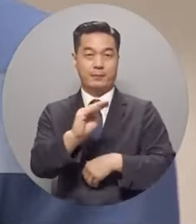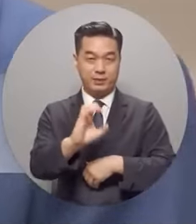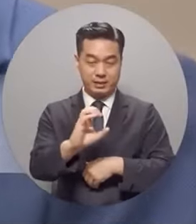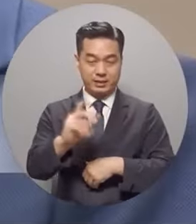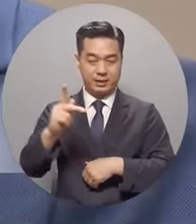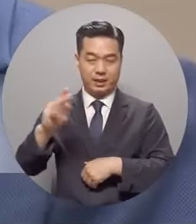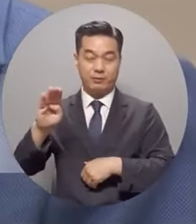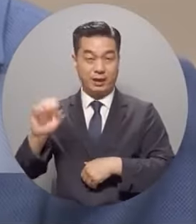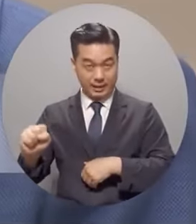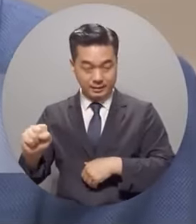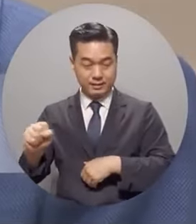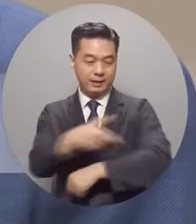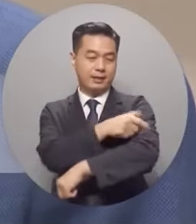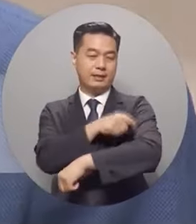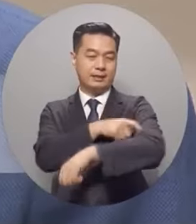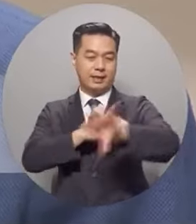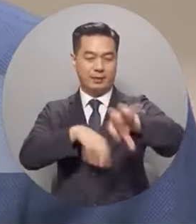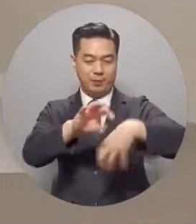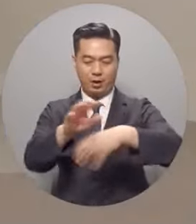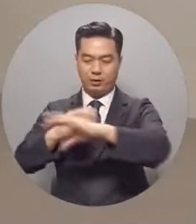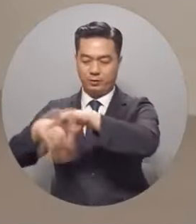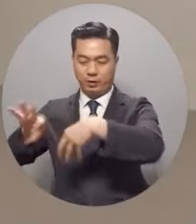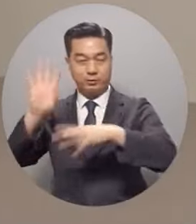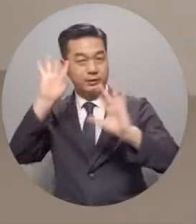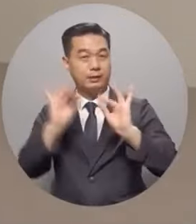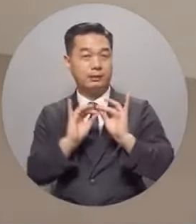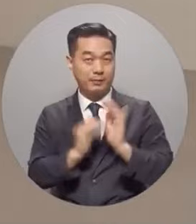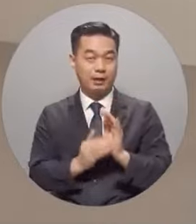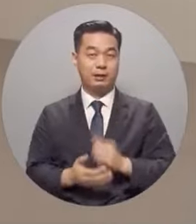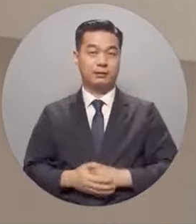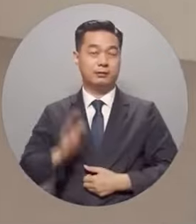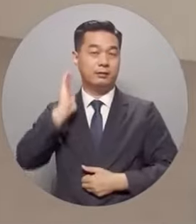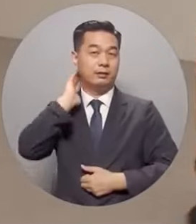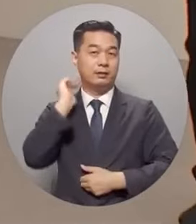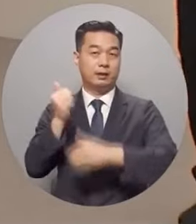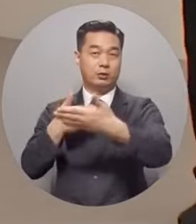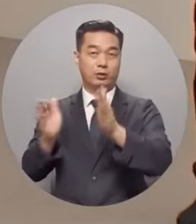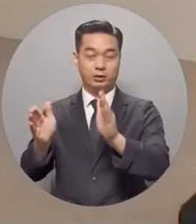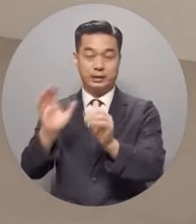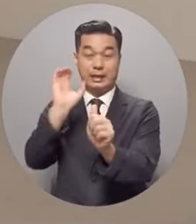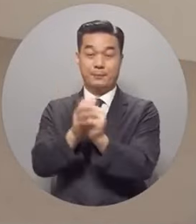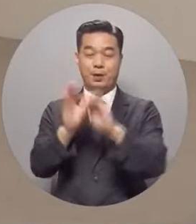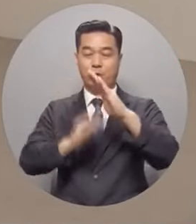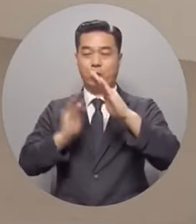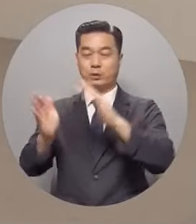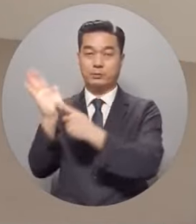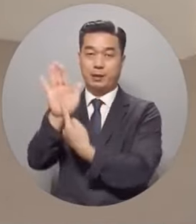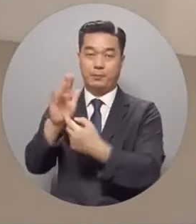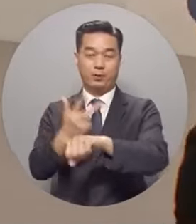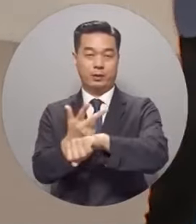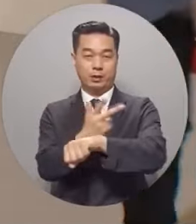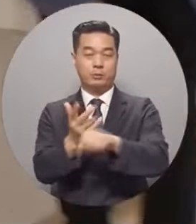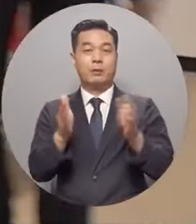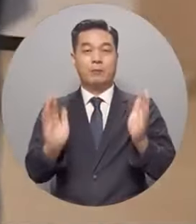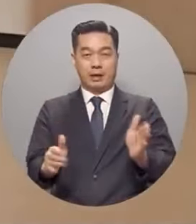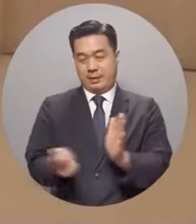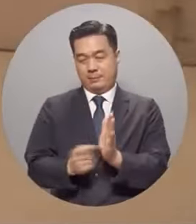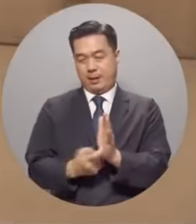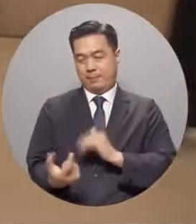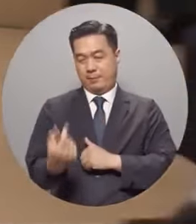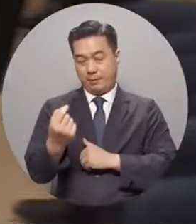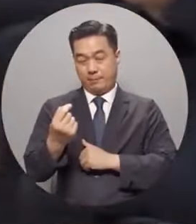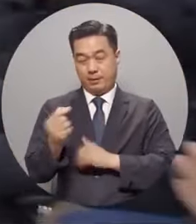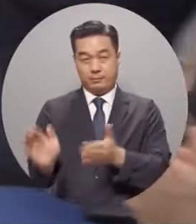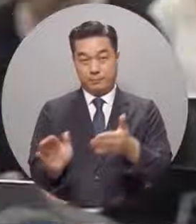KBS의 이사진 교체안을 의결했습니다. 대통령실의 임명 공식 발표 7시간 만에 속전속결로 해치운